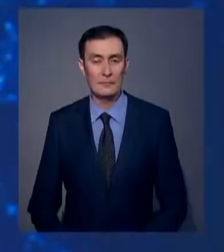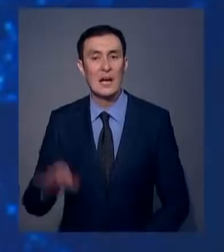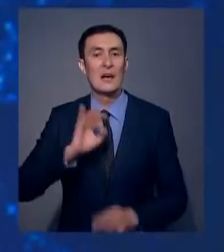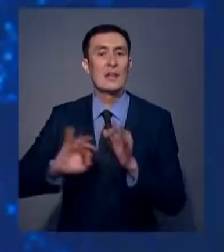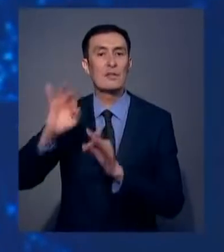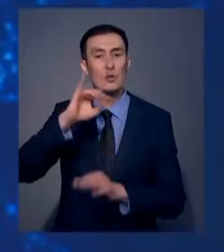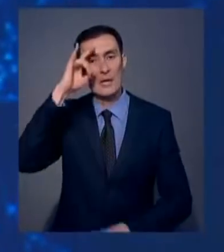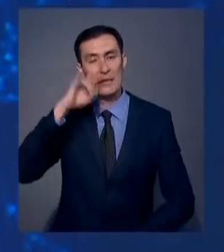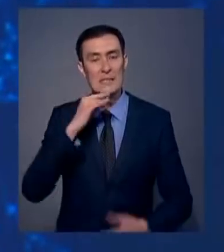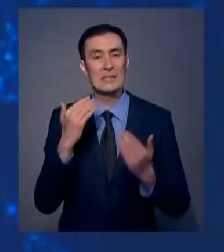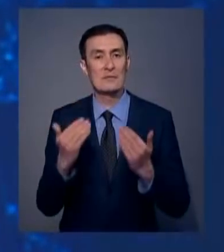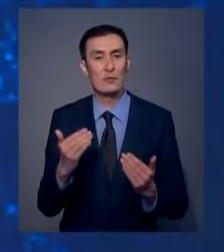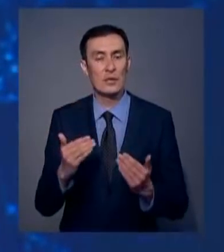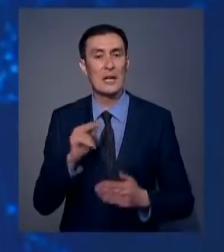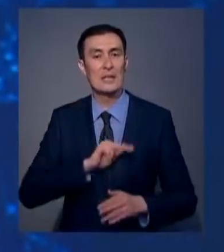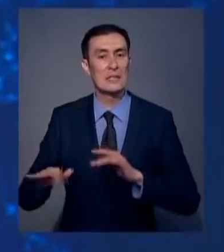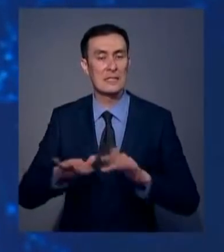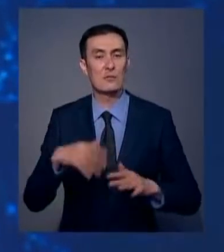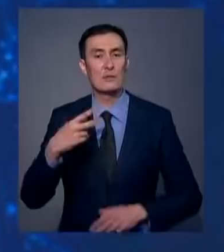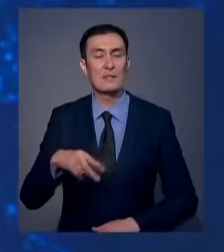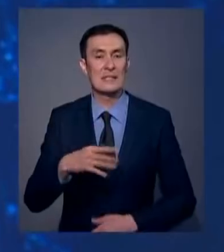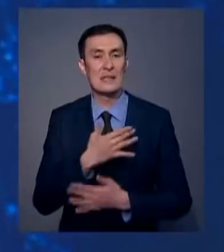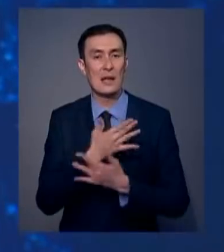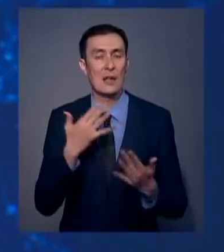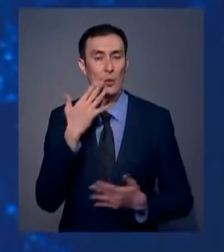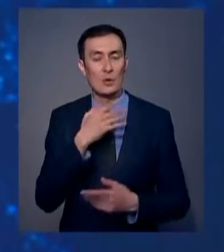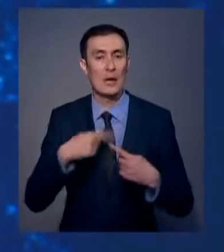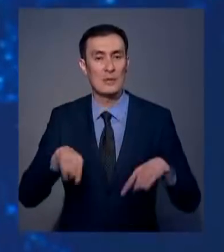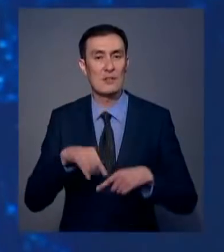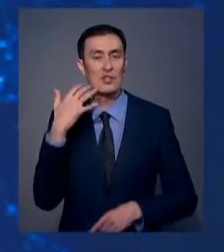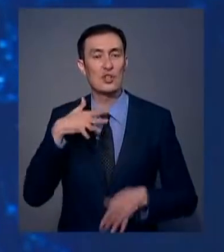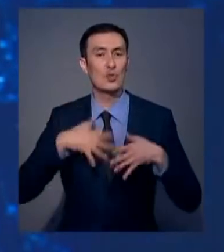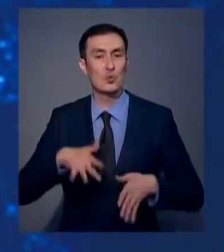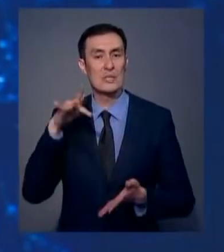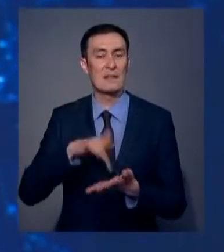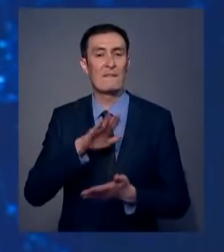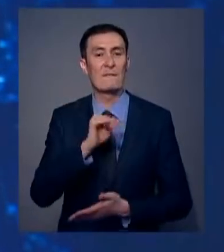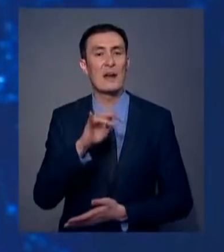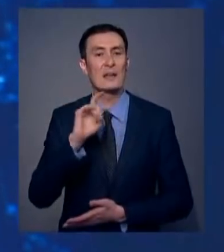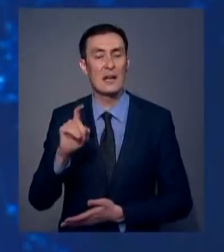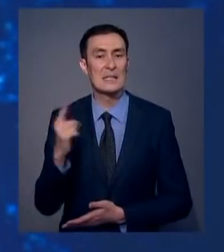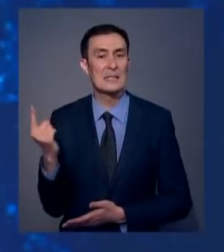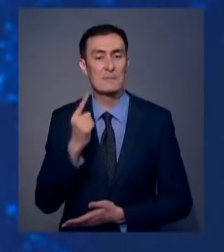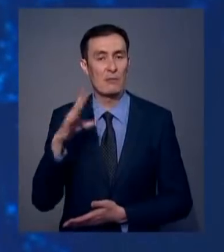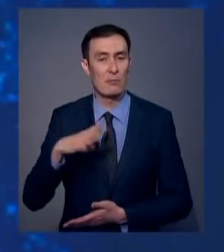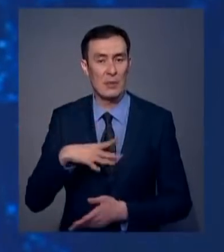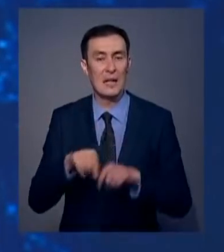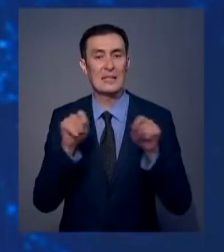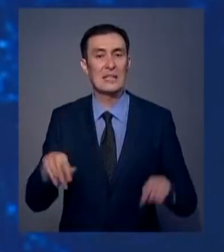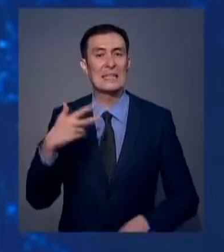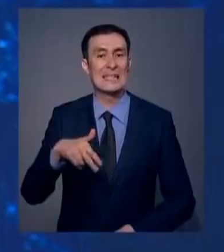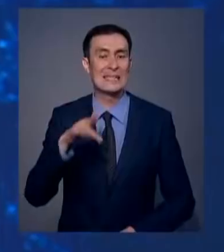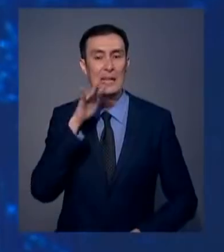На востоке Казахстана сегодня действует больше 20 этнокультурных объединений. Чечено-ингушский центр «Войнах» – один из первых. Он был открыт